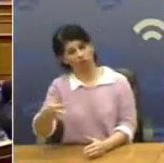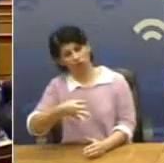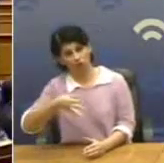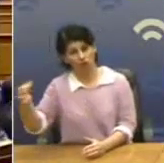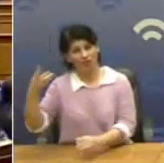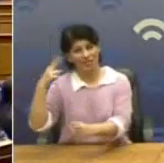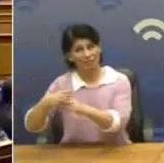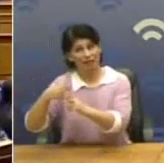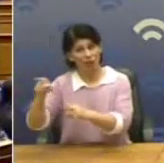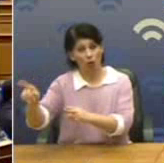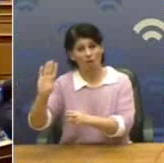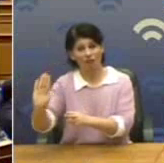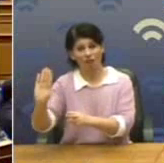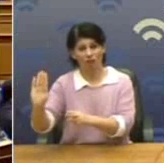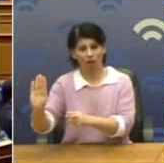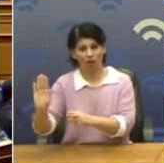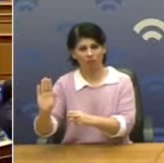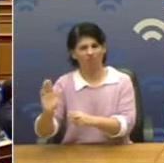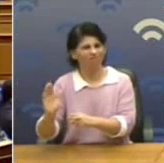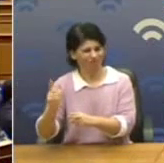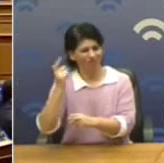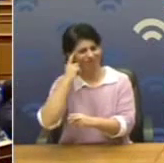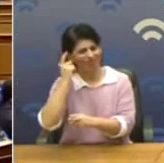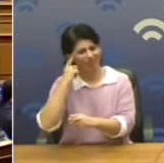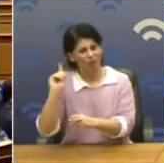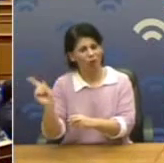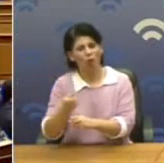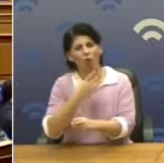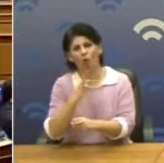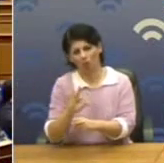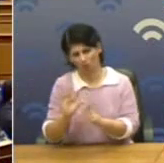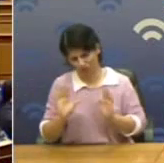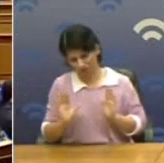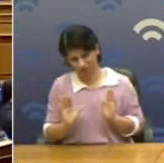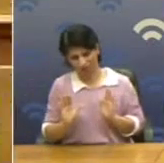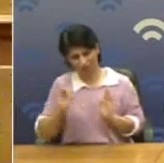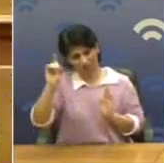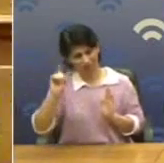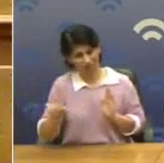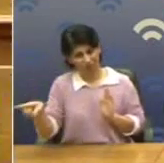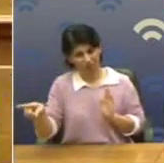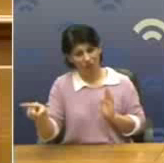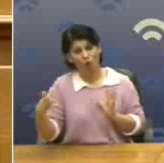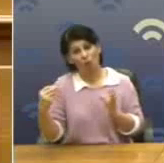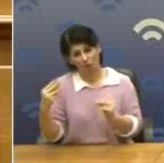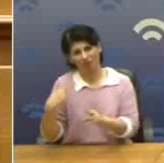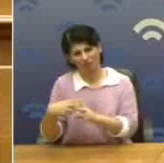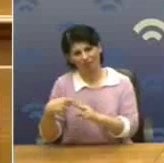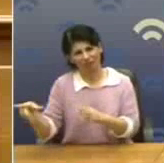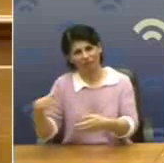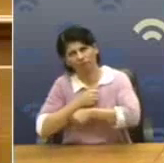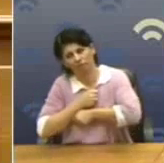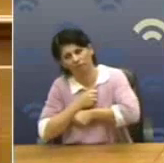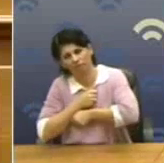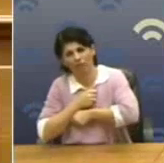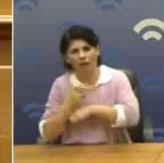σημαντικός. Καταλαβαίνουμε όλοι τους λόγους για τους οποίους ενδεχομένως σας είναι εξαιρετικά σημαντικός.